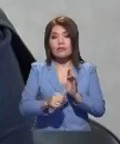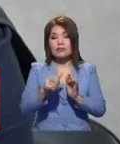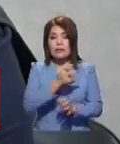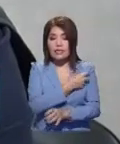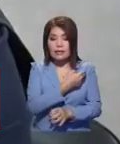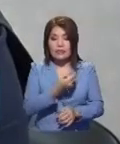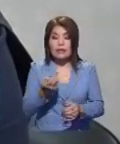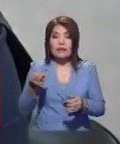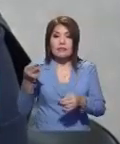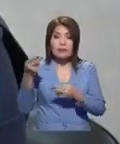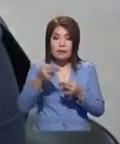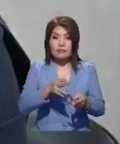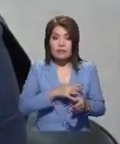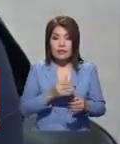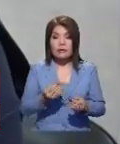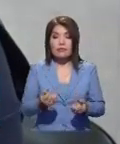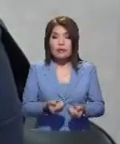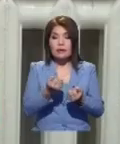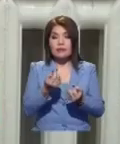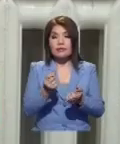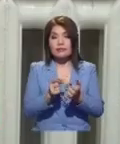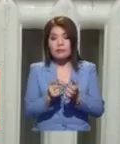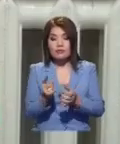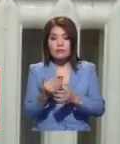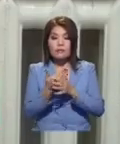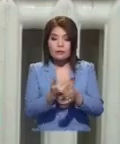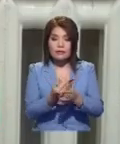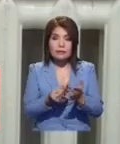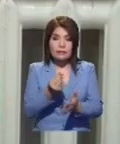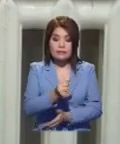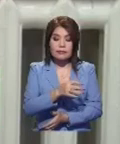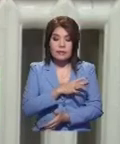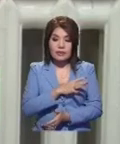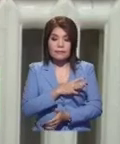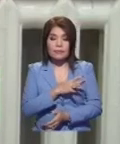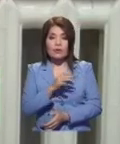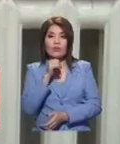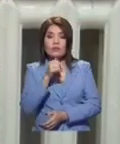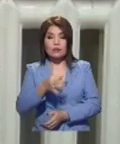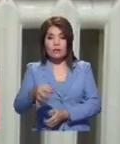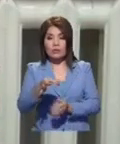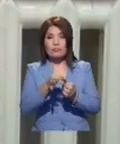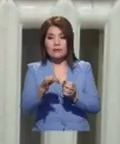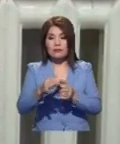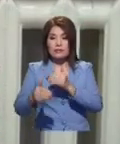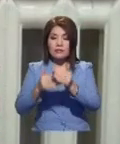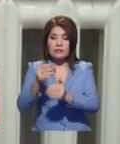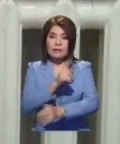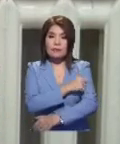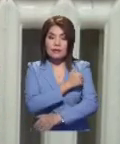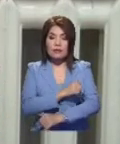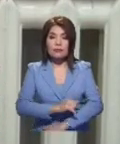тең жартысына көтерме жәрдемақы берілді. Қостанай өңіріндегі медицинаның дамуы